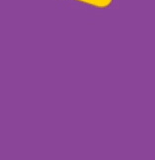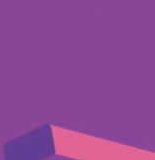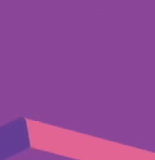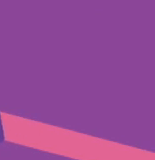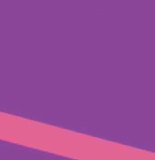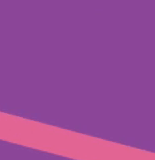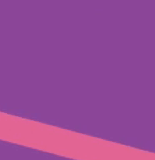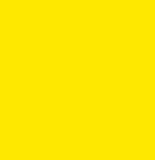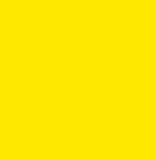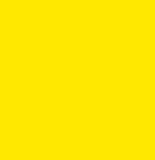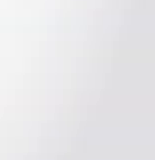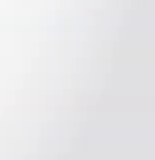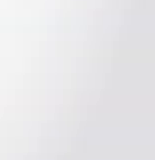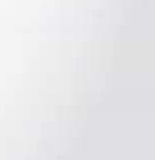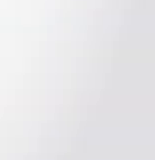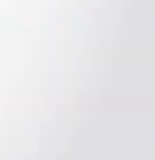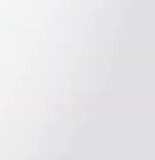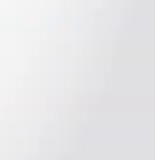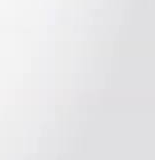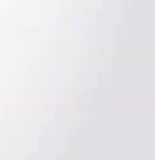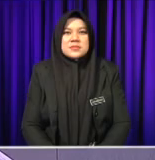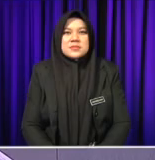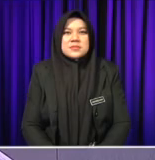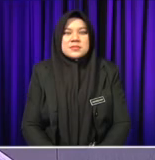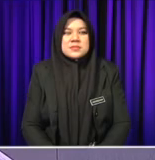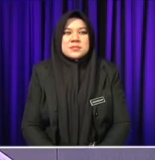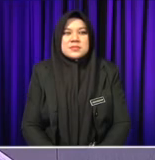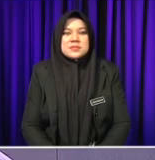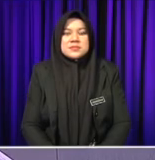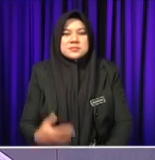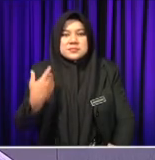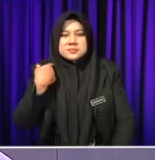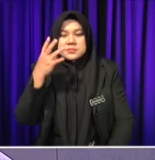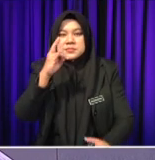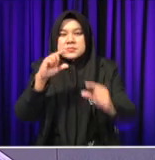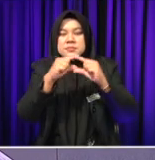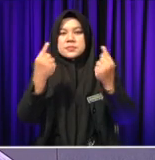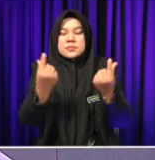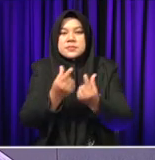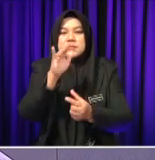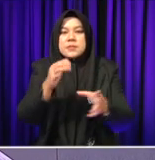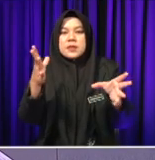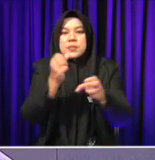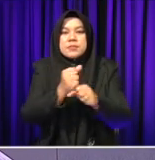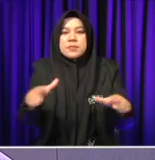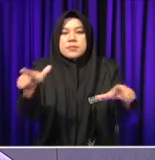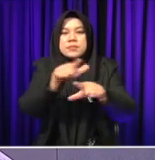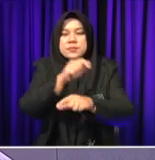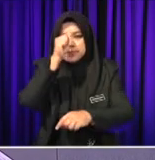KPM Didik TV KPM ada tulongan yang akan dapat naungan